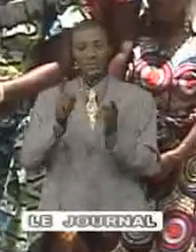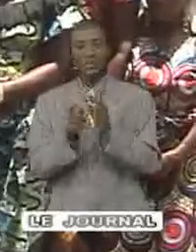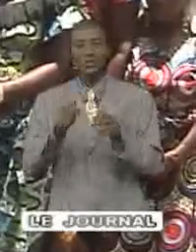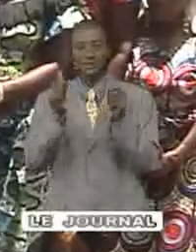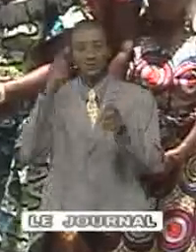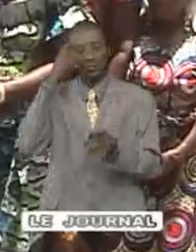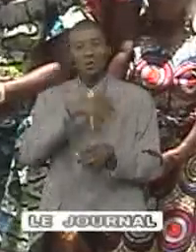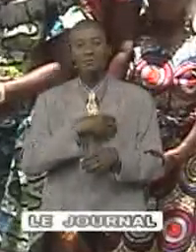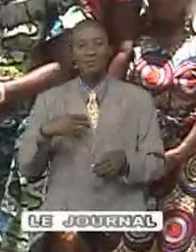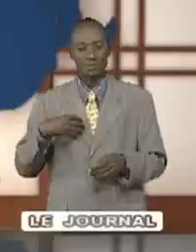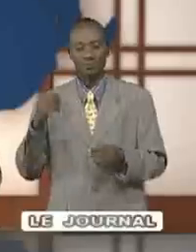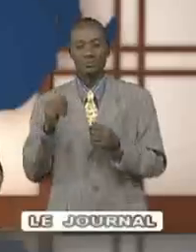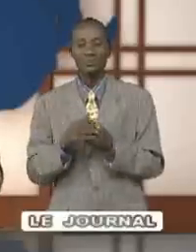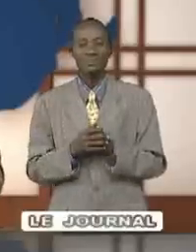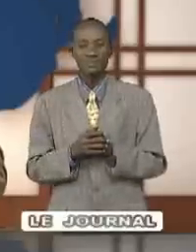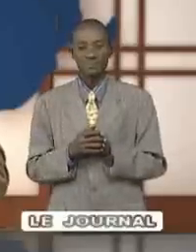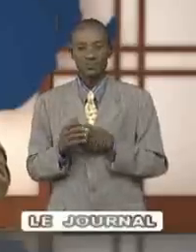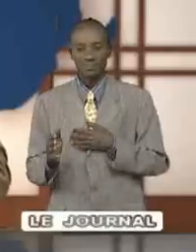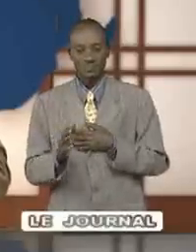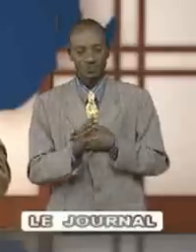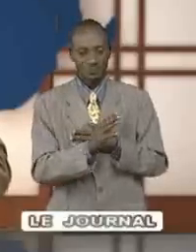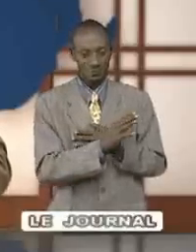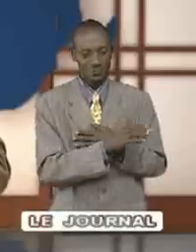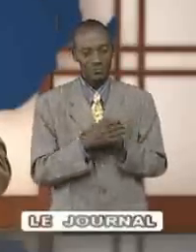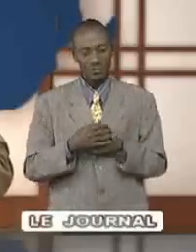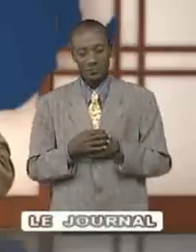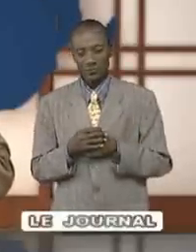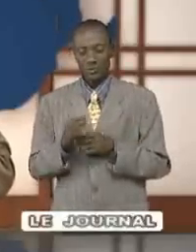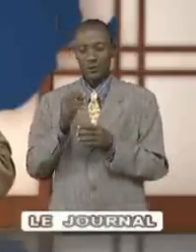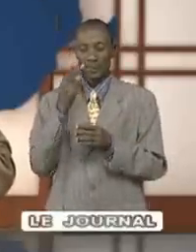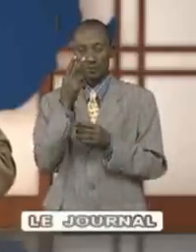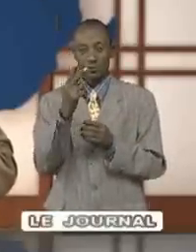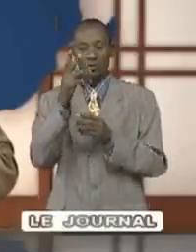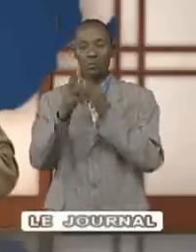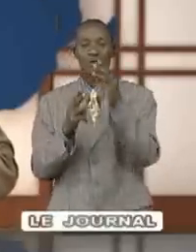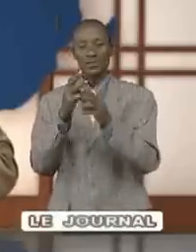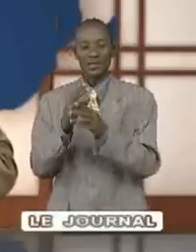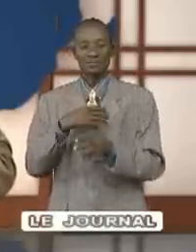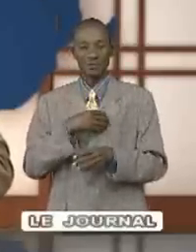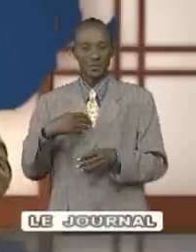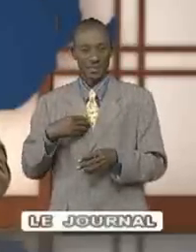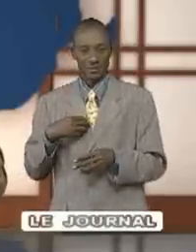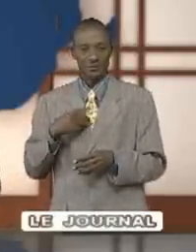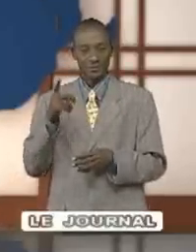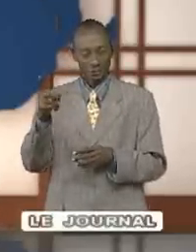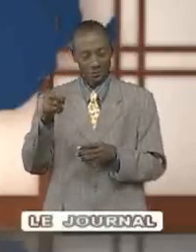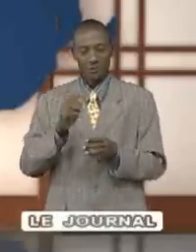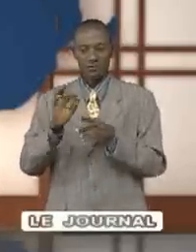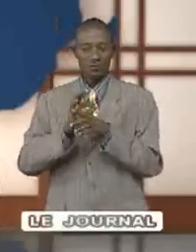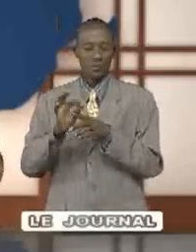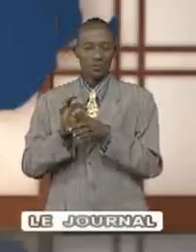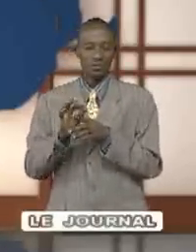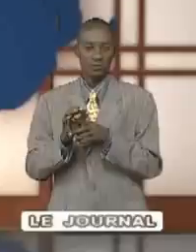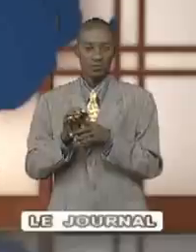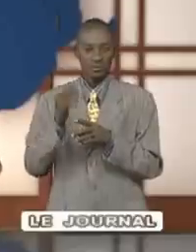de vie de la femme. Le personnel féminin des Visions Mondiales RDC suit depuis hier une formation en leadership à tous